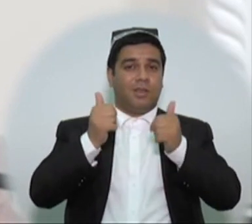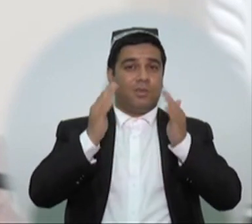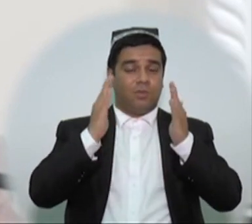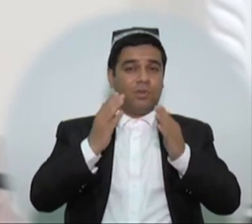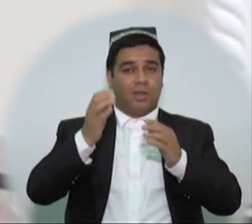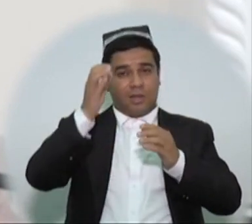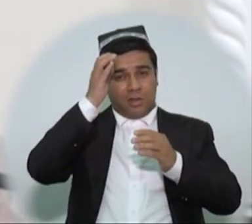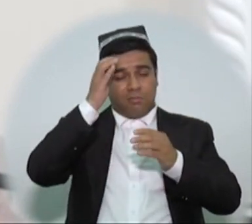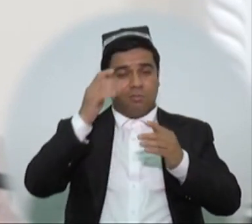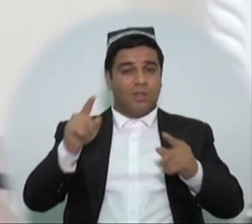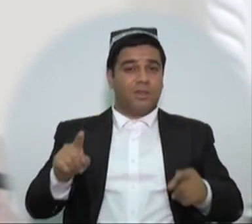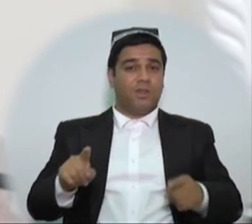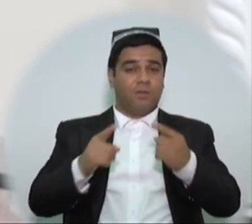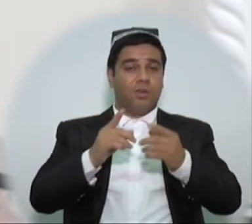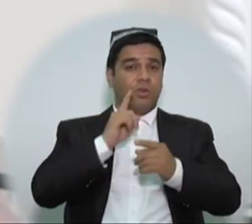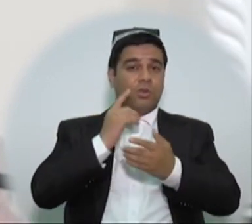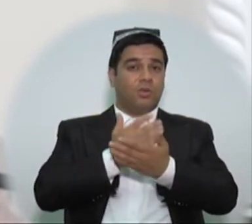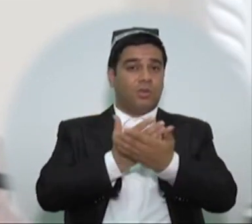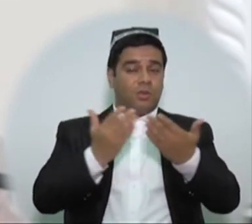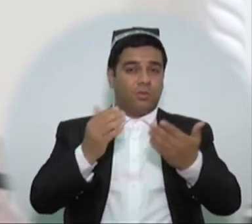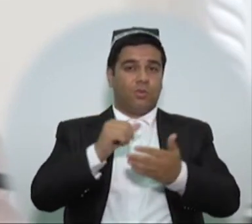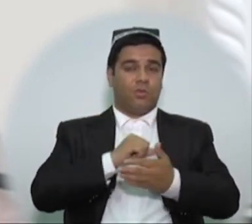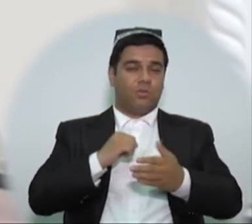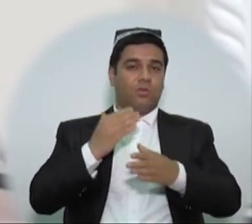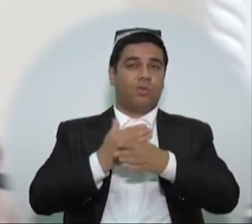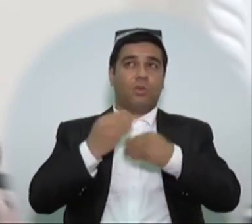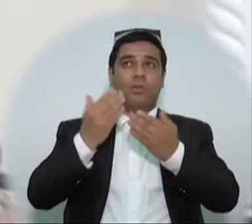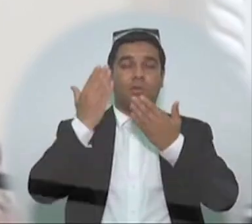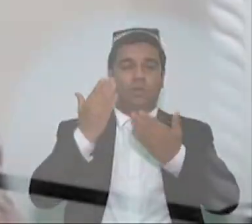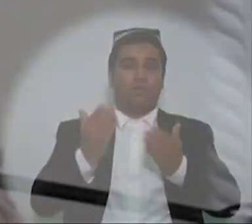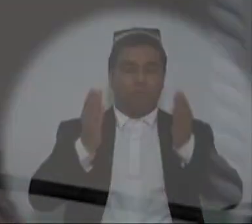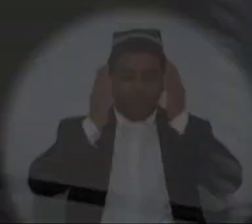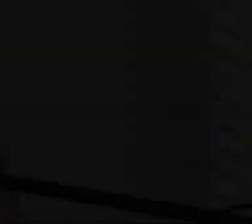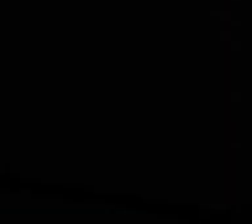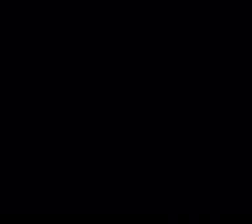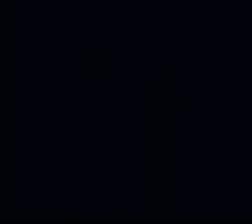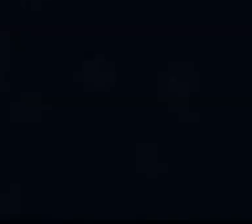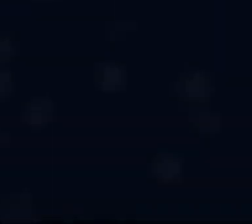ilm xizmatini qilishga yoshlarimiz xalqimizni o'zi nasib qilgan bo'lsin. Alloh